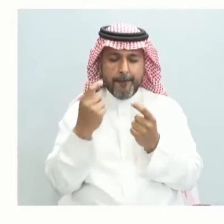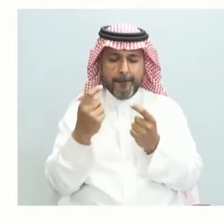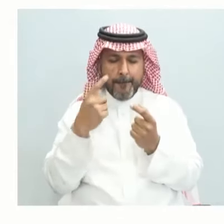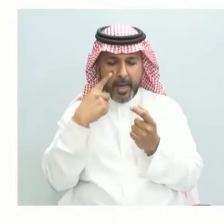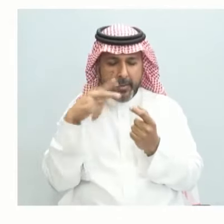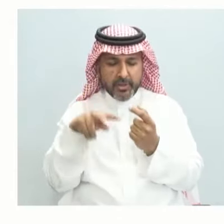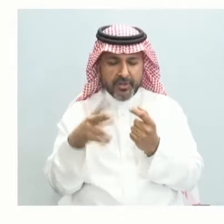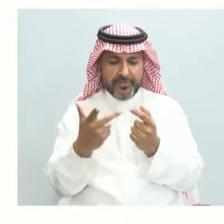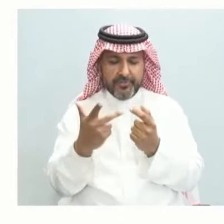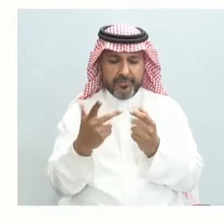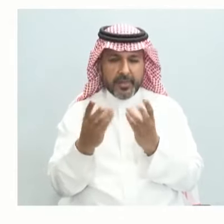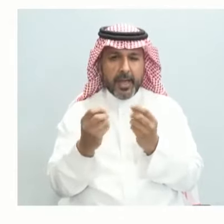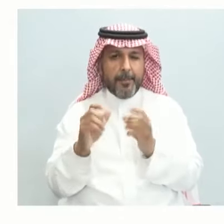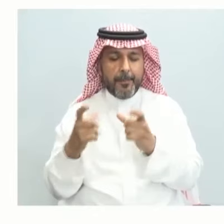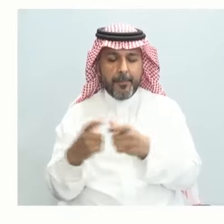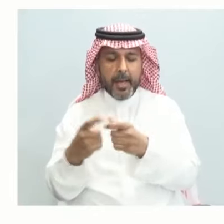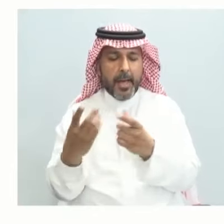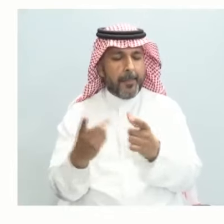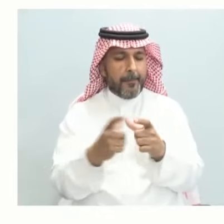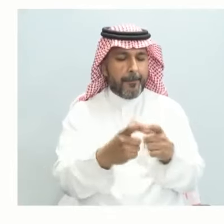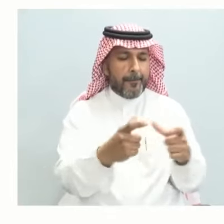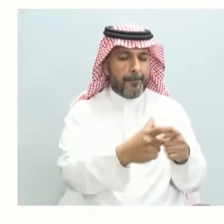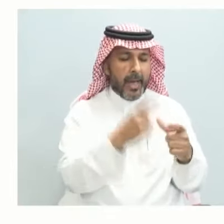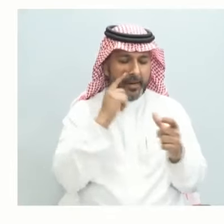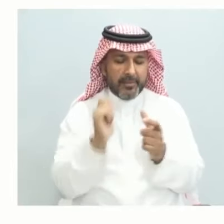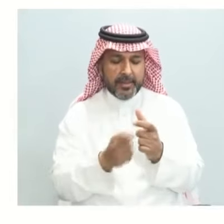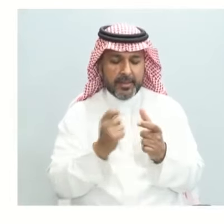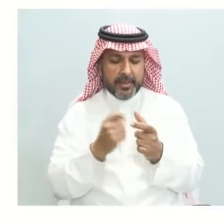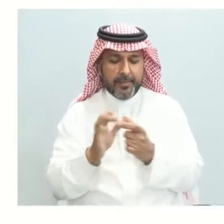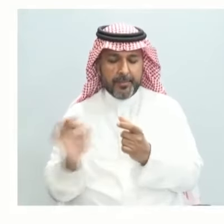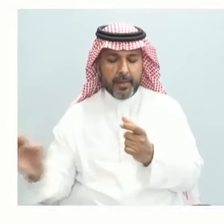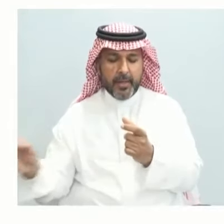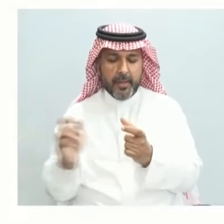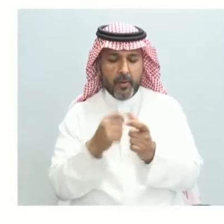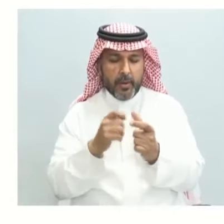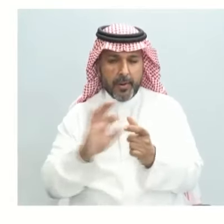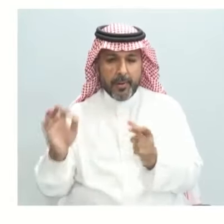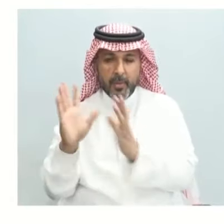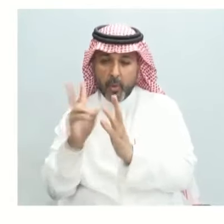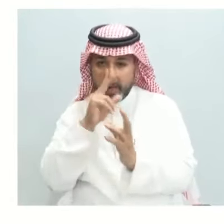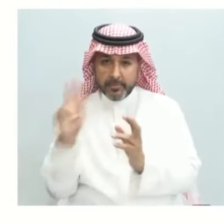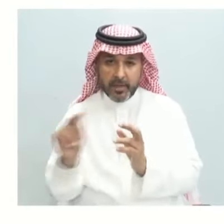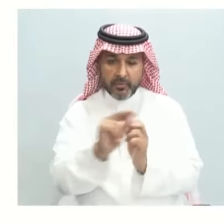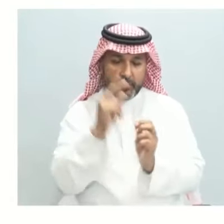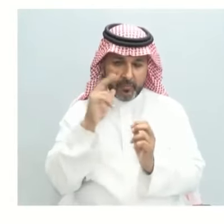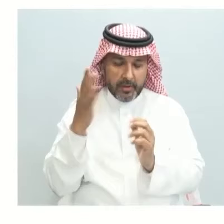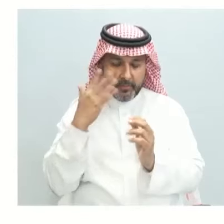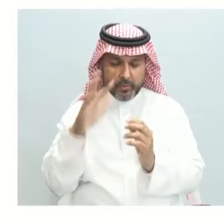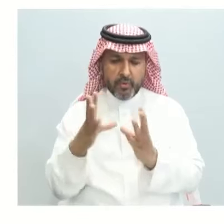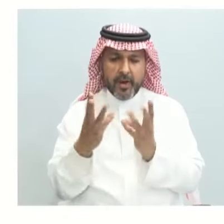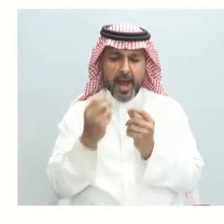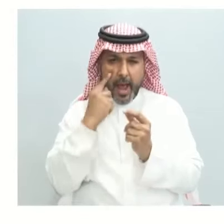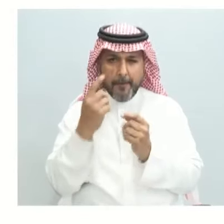اريد معرفه عدد هذه الحزم القاسم المشترك الاكبر كما انه يريد ان يعرف كم قطعه من